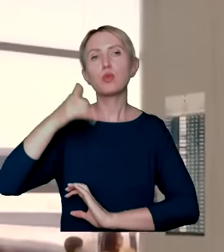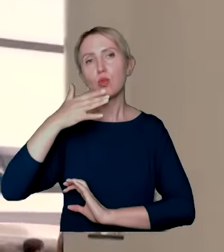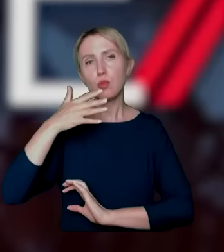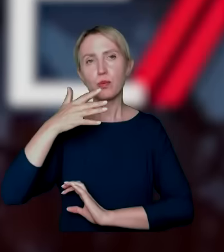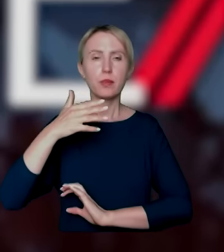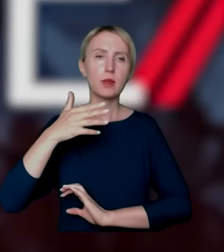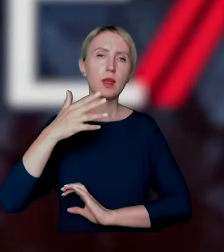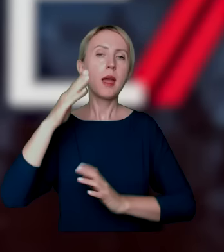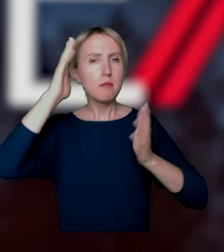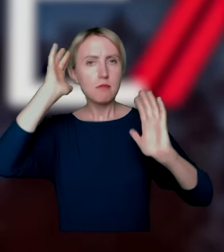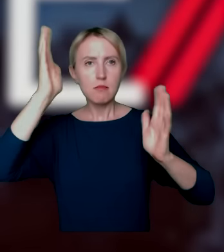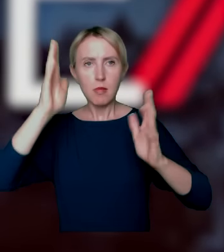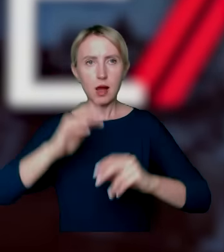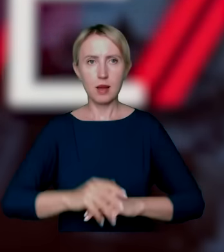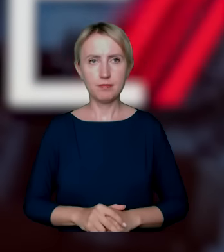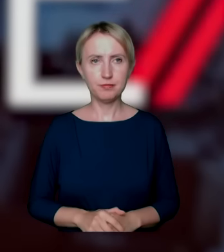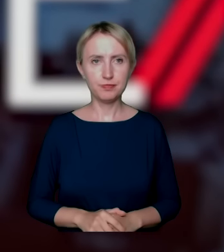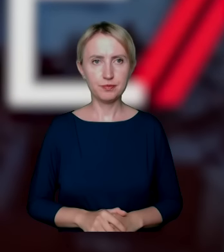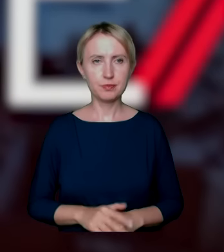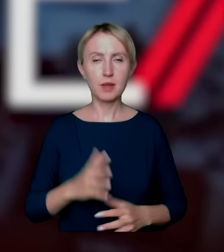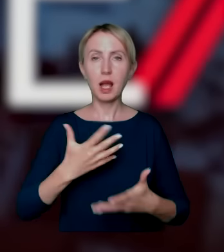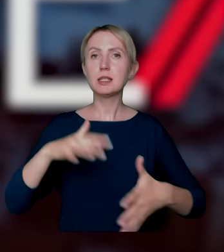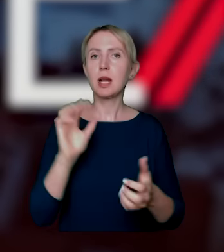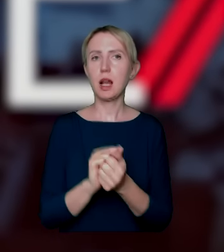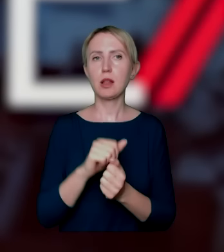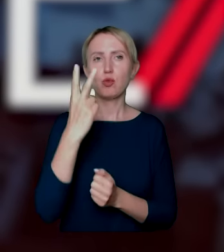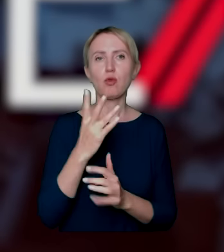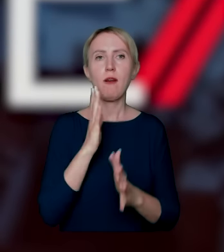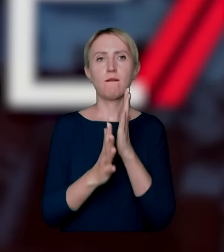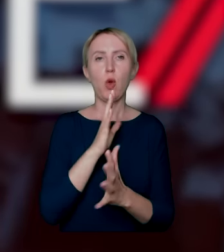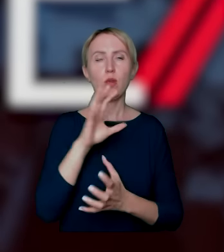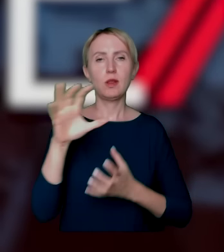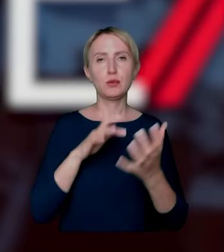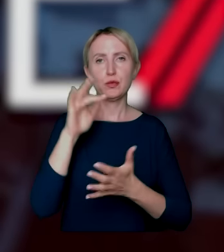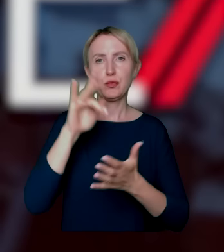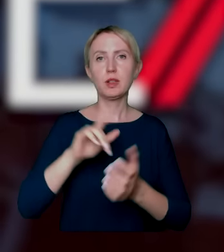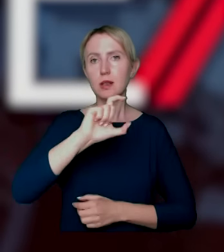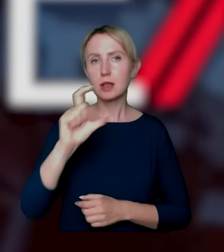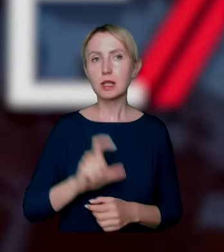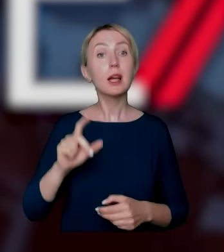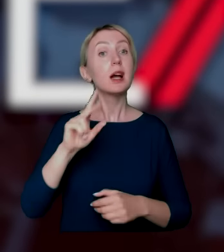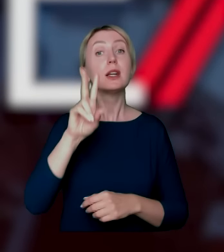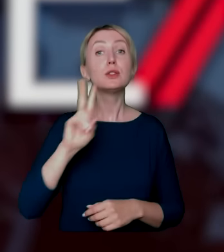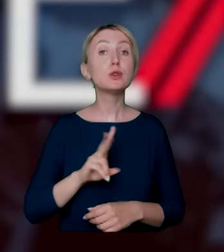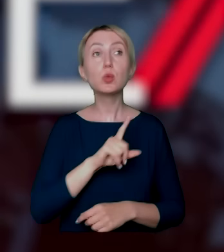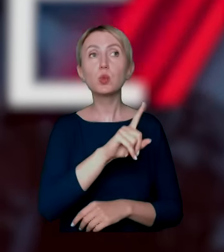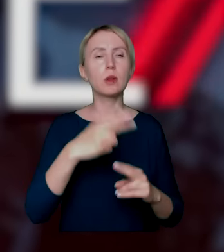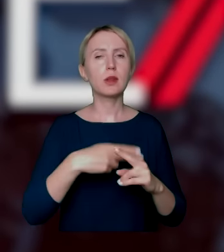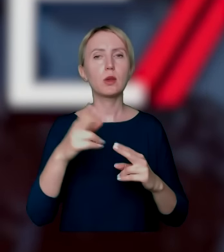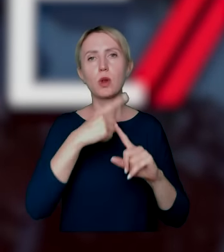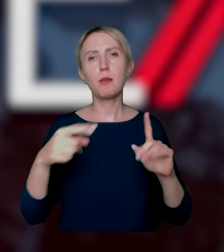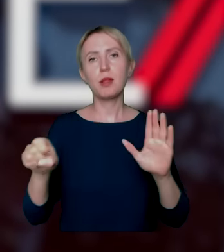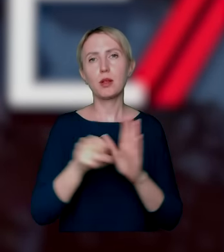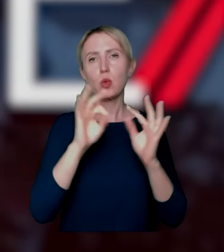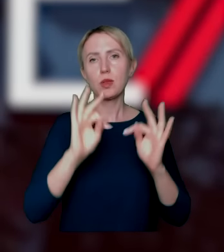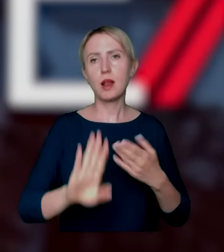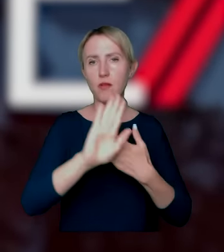megalomanii. Skandal wokół Muzeum II Wojny Światowej w Gdańsku. Z instytucji zniknęły niektóre elementy dotychczasowej ekspozycji